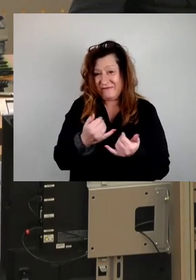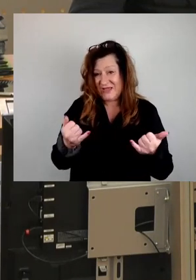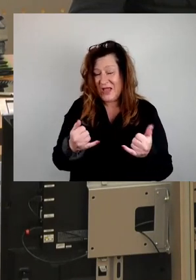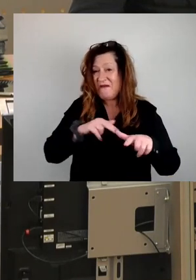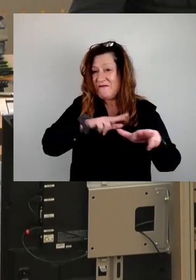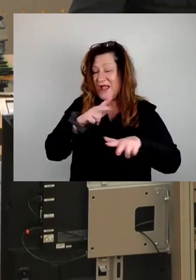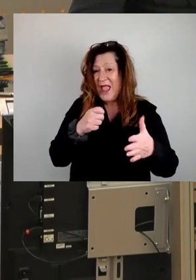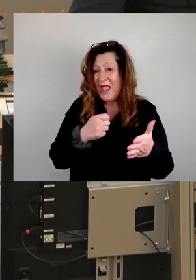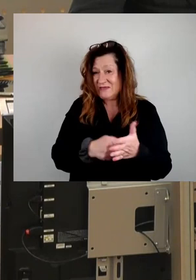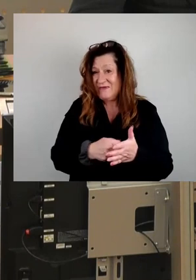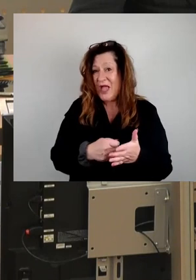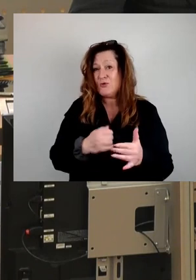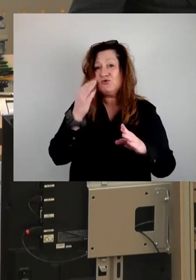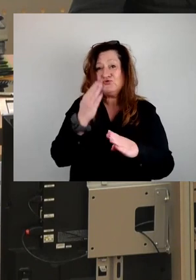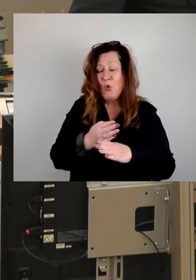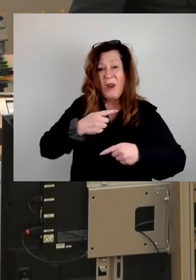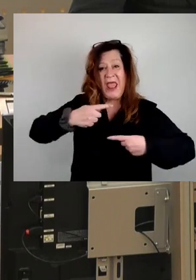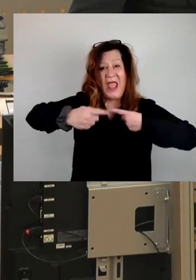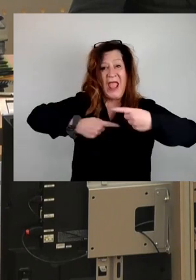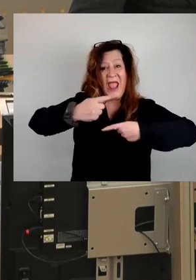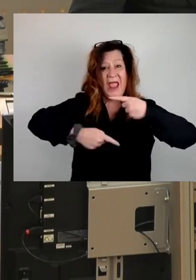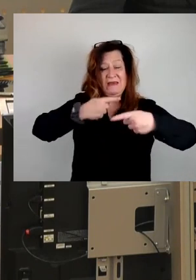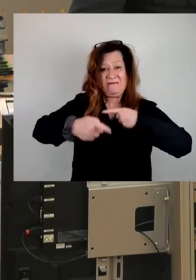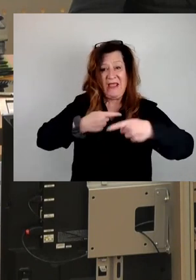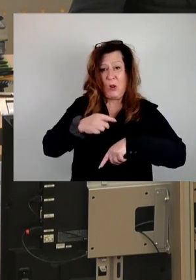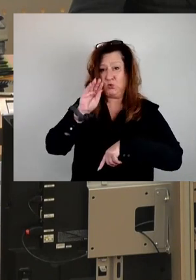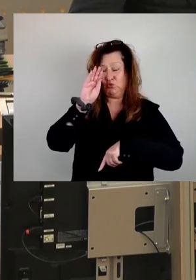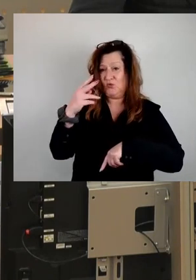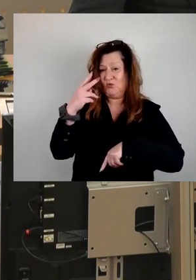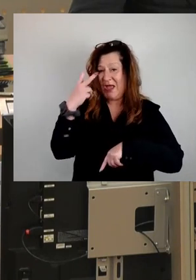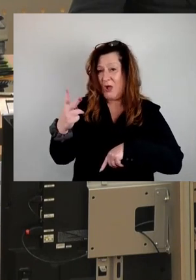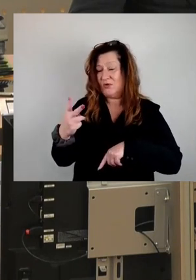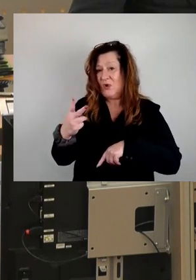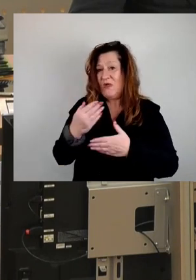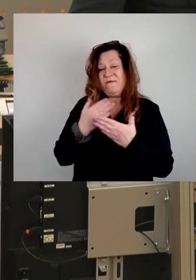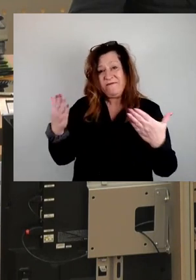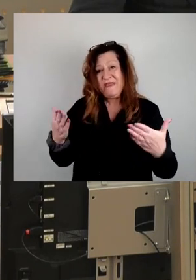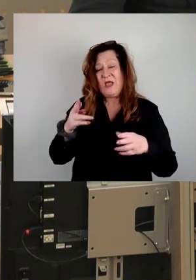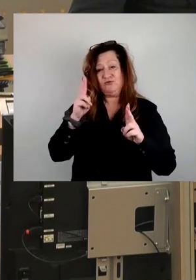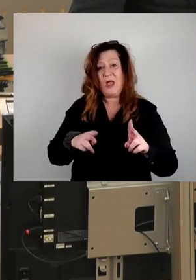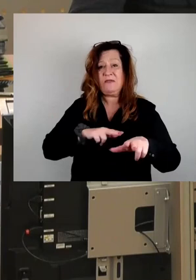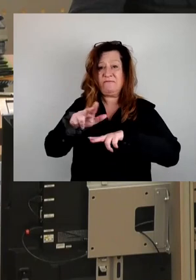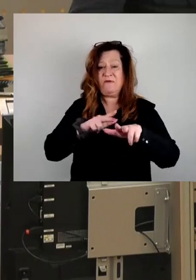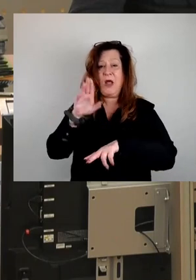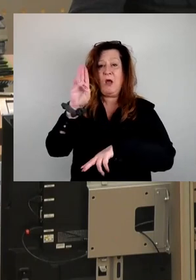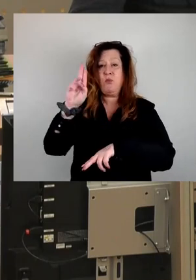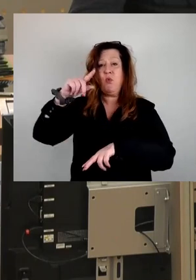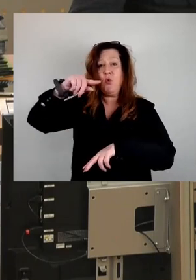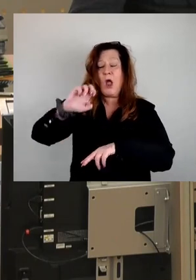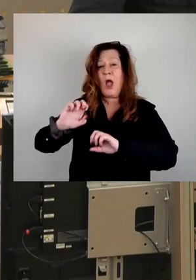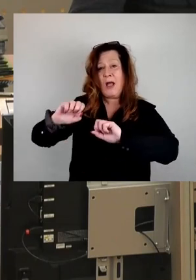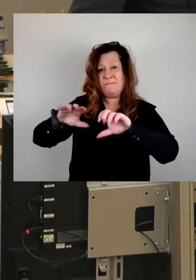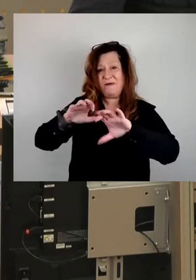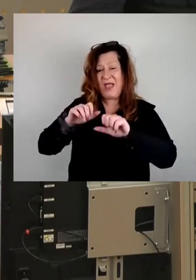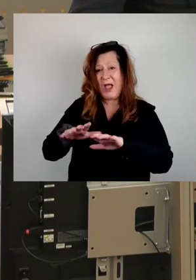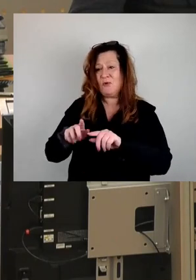berücksichtigt bereits die Entwicklungsperspektiven, die die Stadtverwaltung im Zuge der Buga-Bewerbung und des Blauen Bandes Geberbach für dieses Grundstück